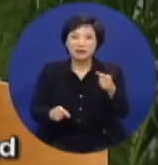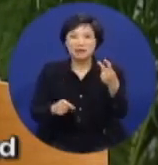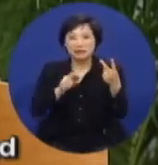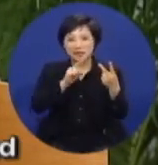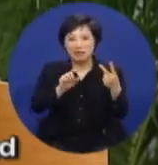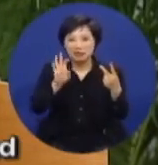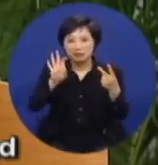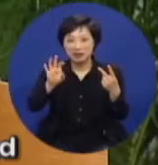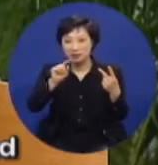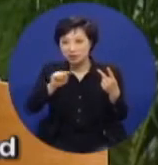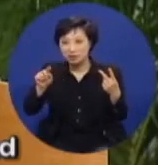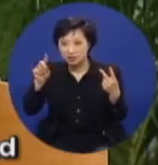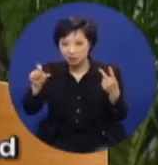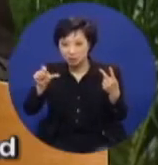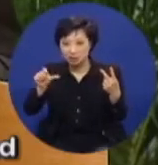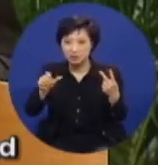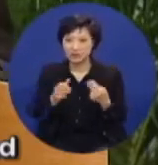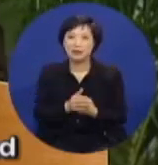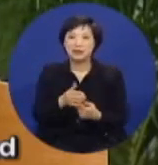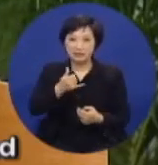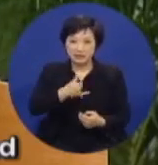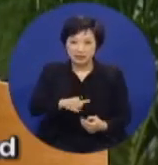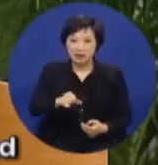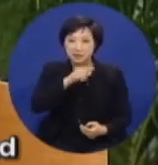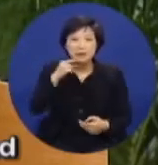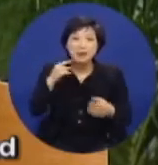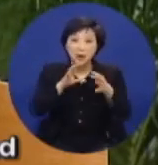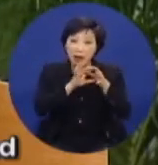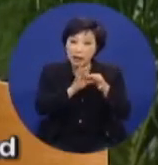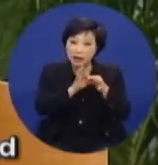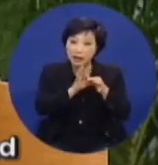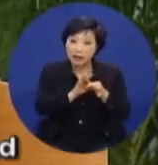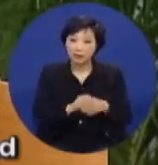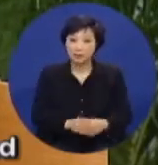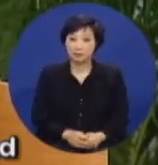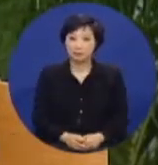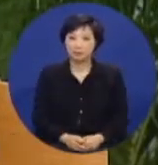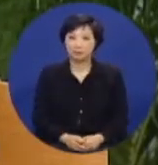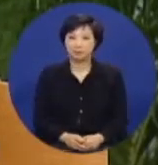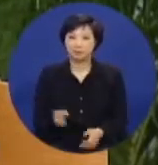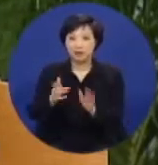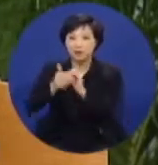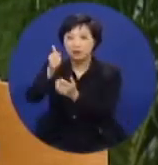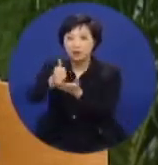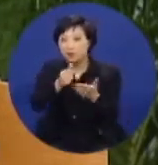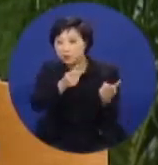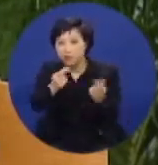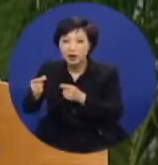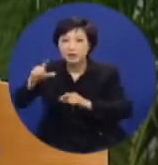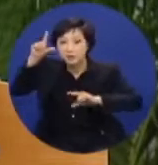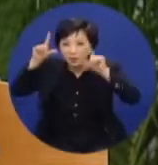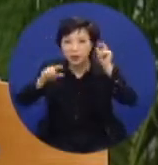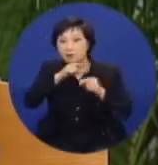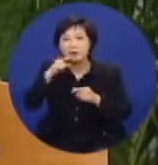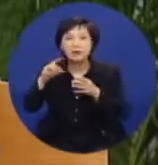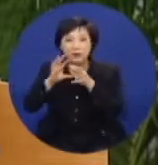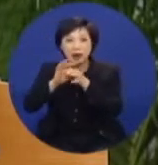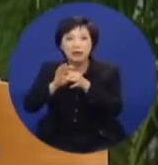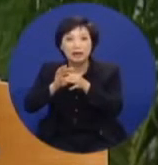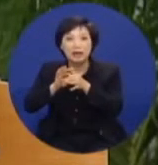14절 로 15절에 찾는 들은 현우 b 함께 축하해 씀에 그도 또한 흥 문양으로 혈육의